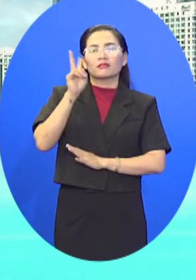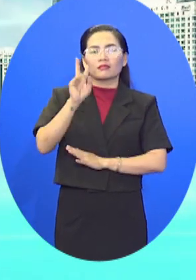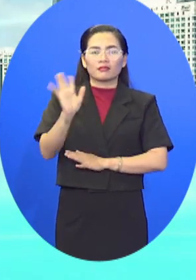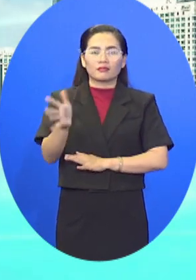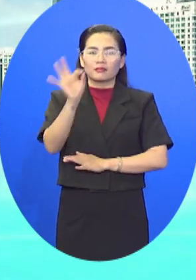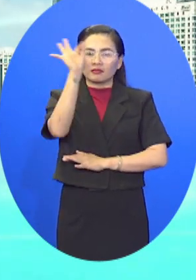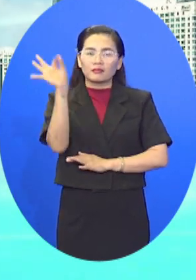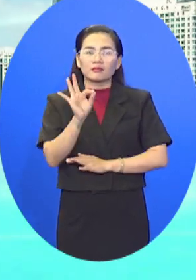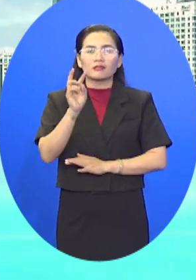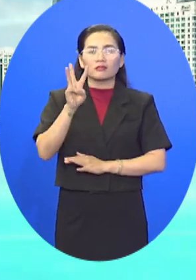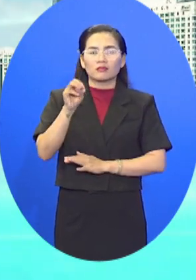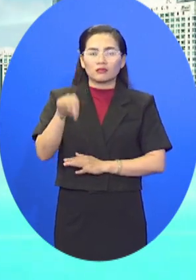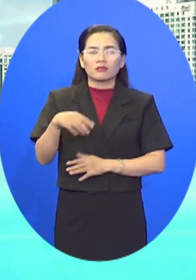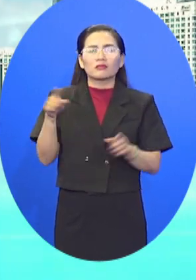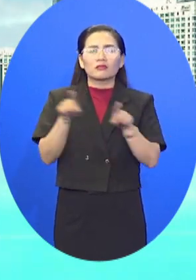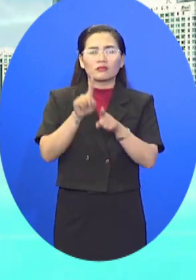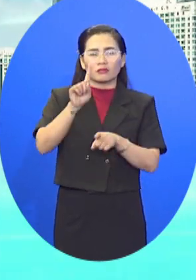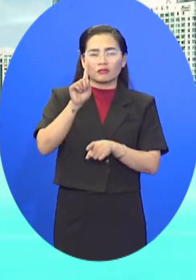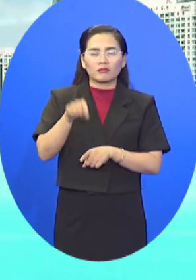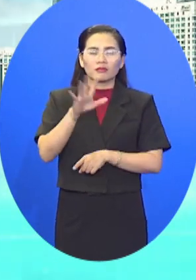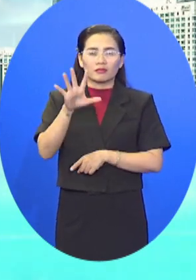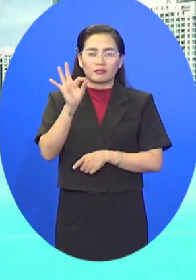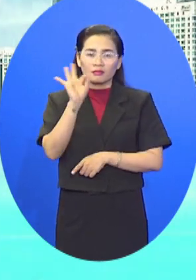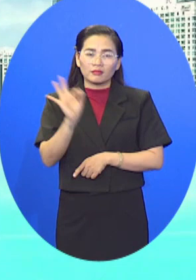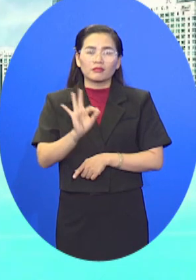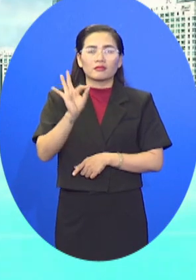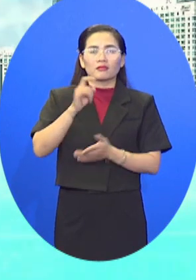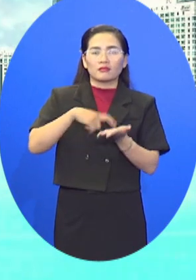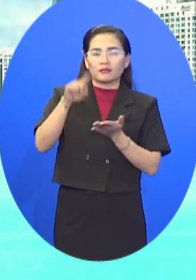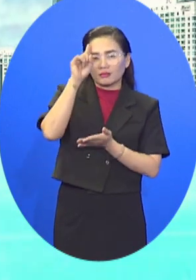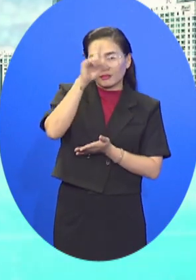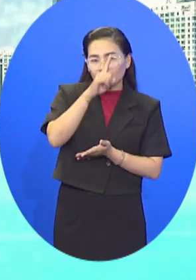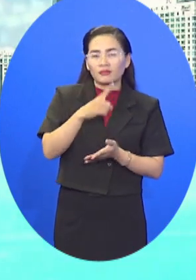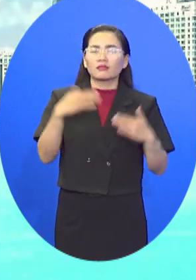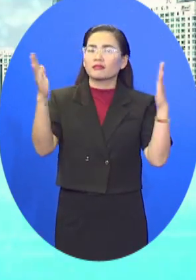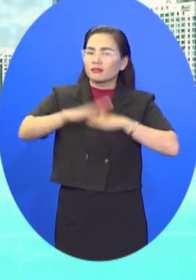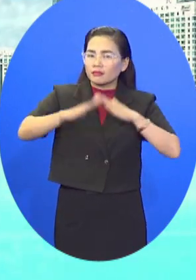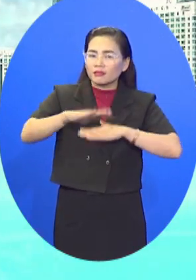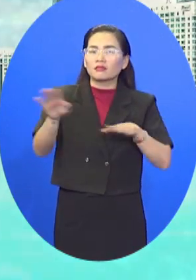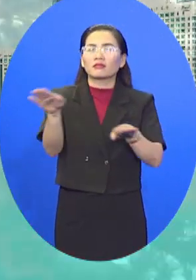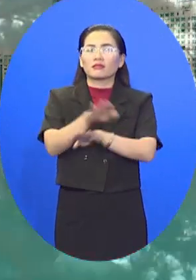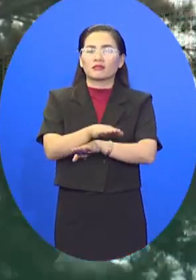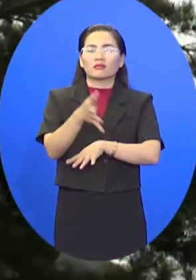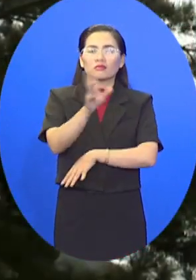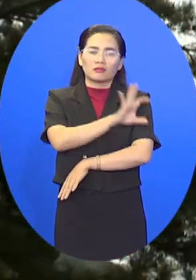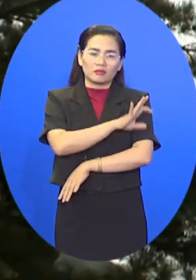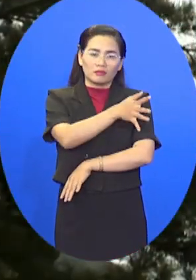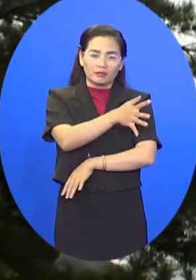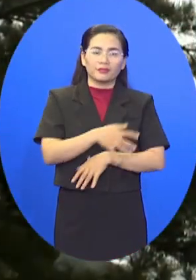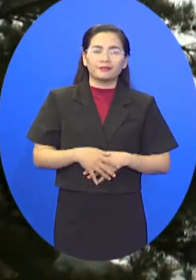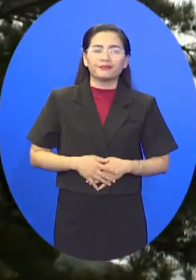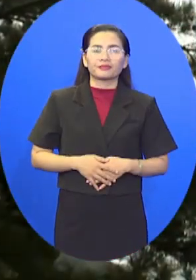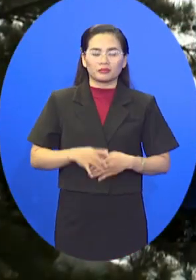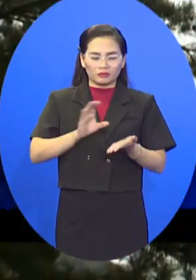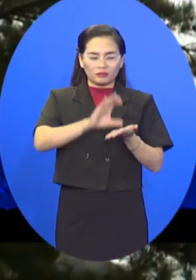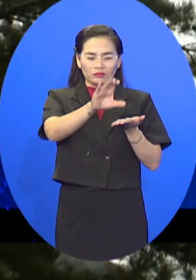Quân tương đương 1,5 tỷ đô la mỹ để tăng khả năng cạnh tranh trong các ngành công nghiệp chủ chốt của nước này